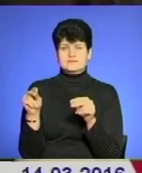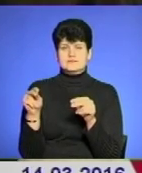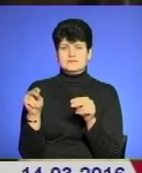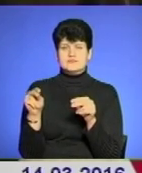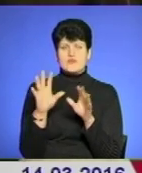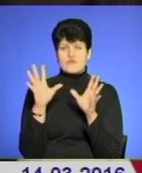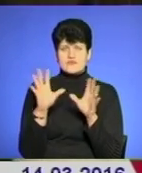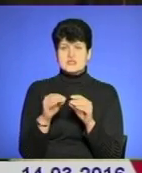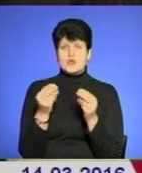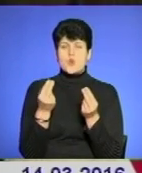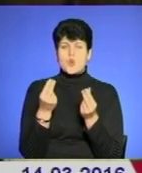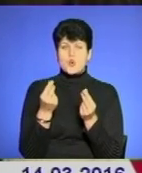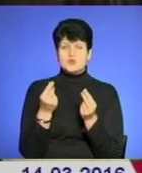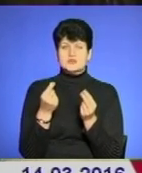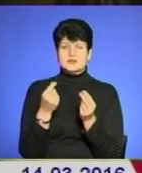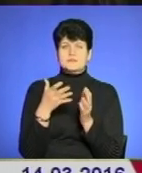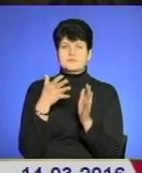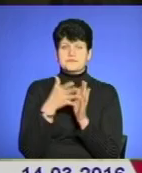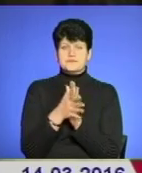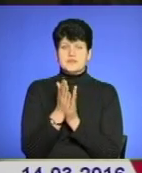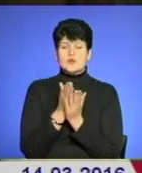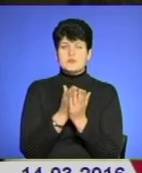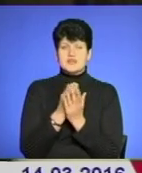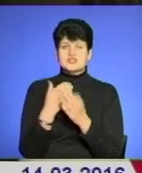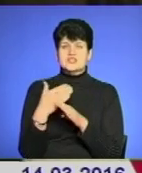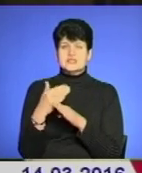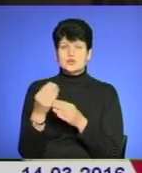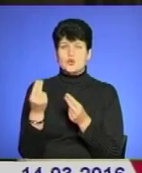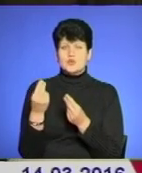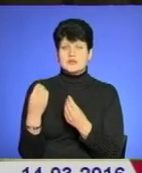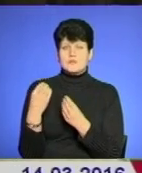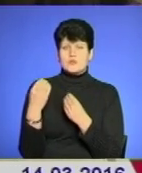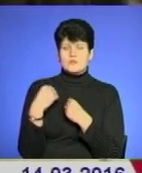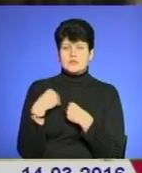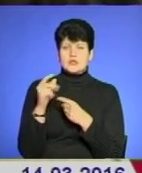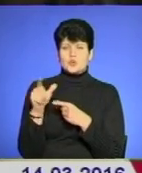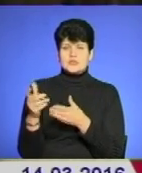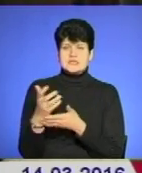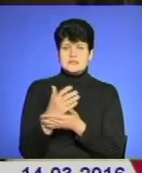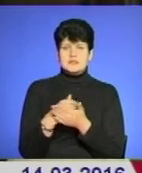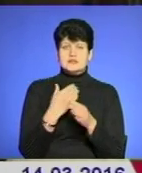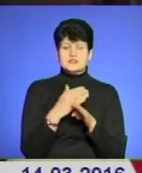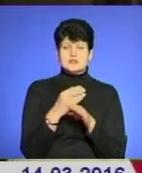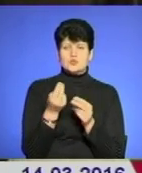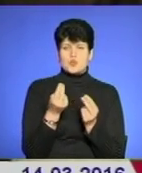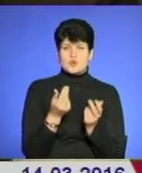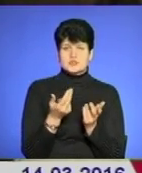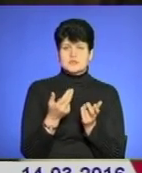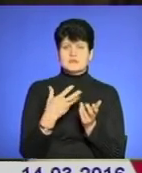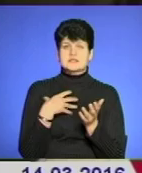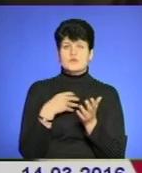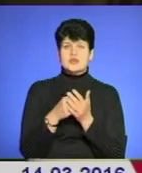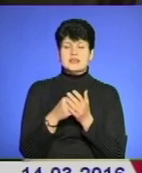всі кошти пішли нас на операцію. Частину коштів нам допомогли люди зібрати, частину коштів ми